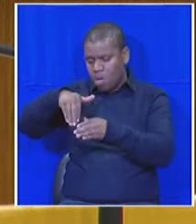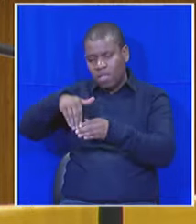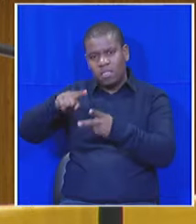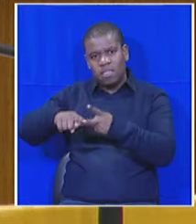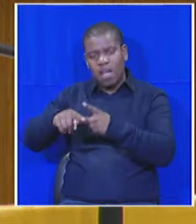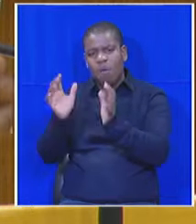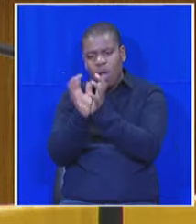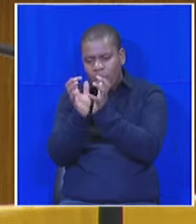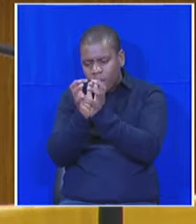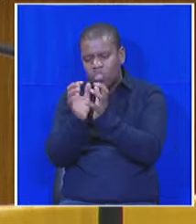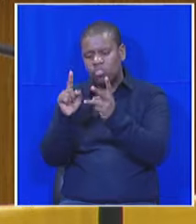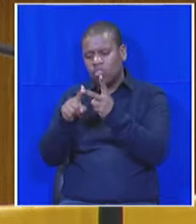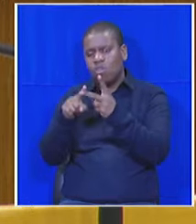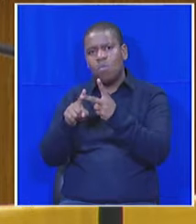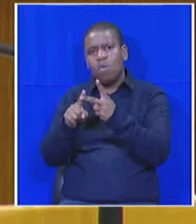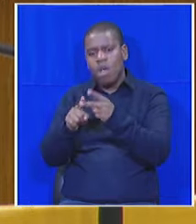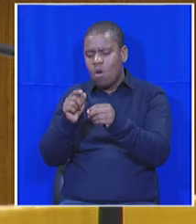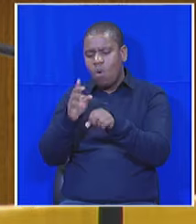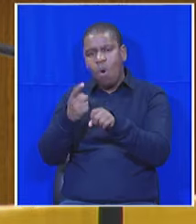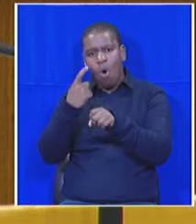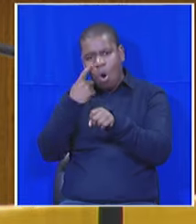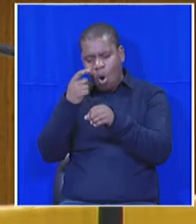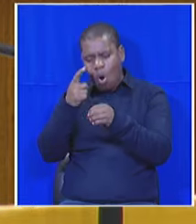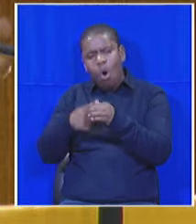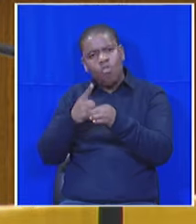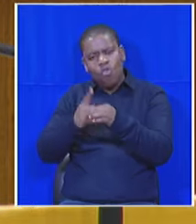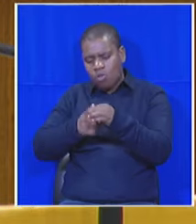anyanis. Le nkampani le